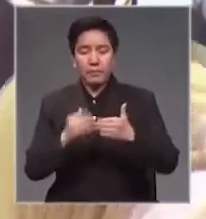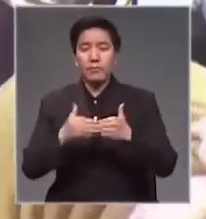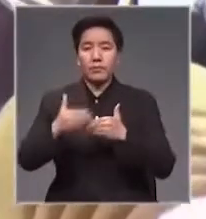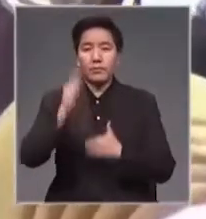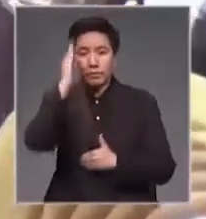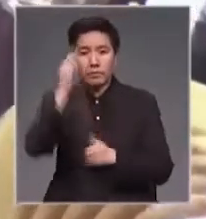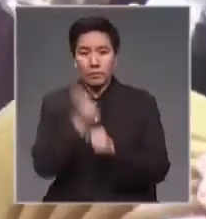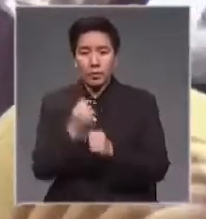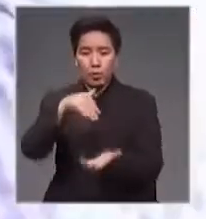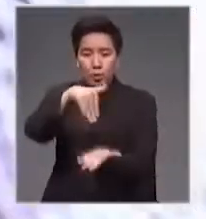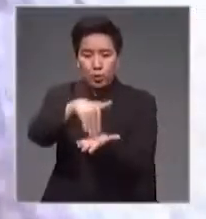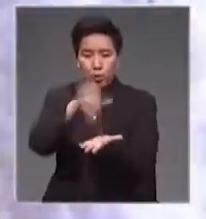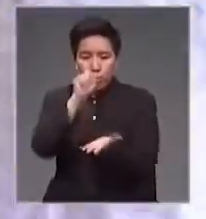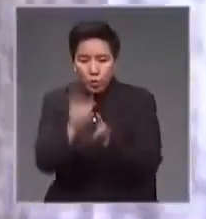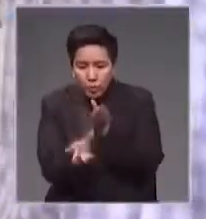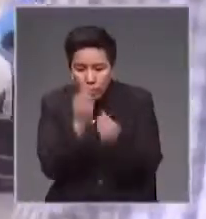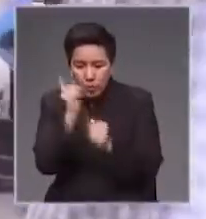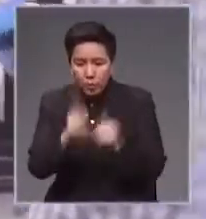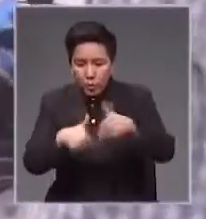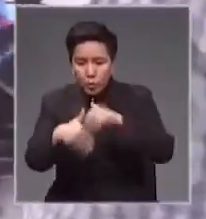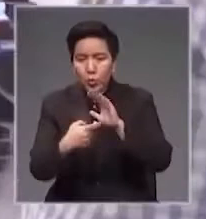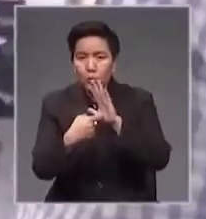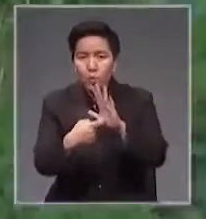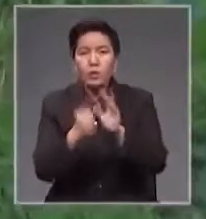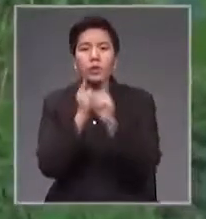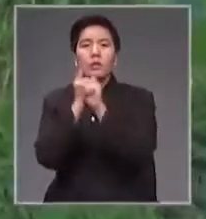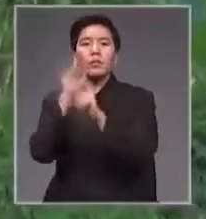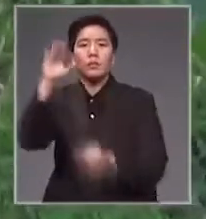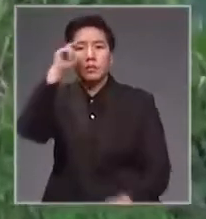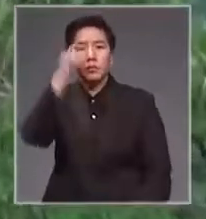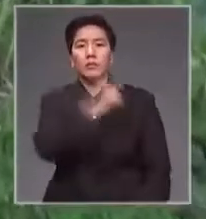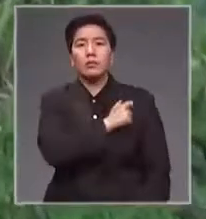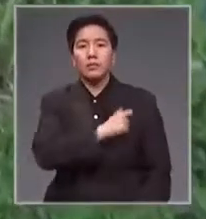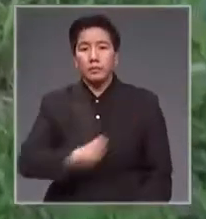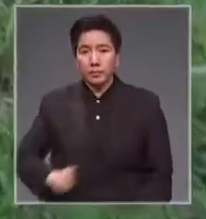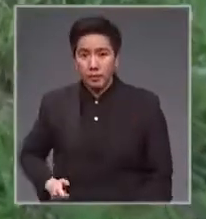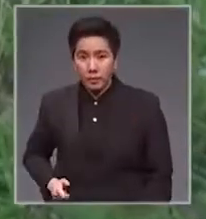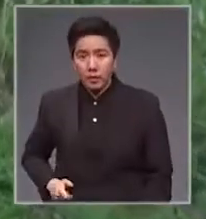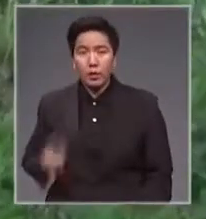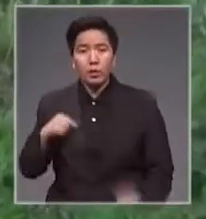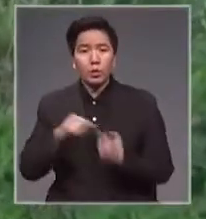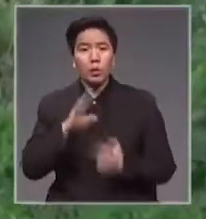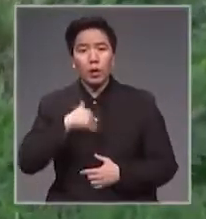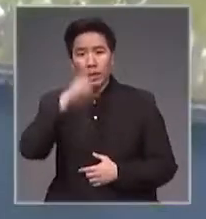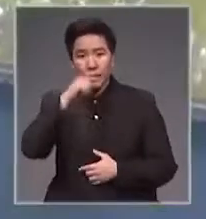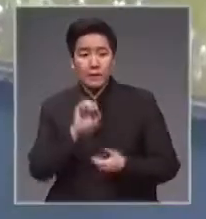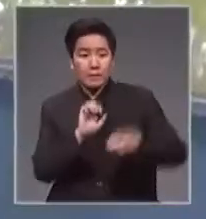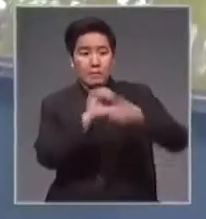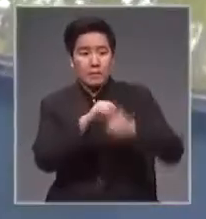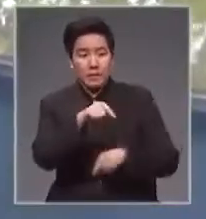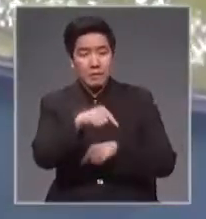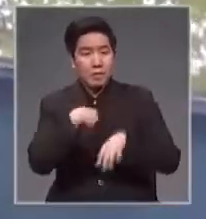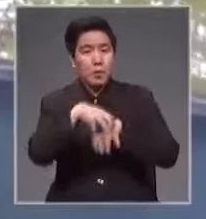ก่การสร้างศูนย์การเรียนรู้ชุมชนต้นแบบตามแนวหลักปรัชญาของเศรษฐกิจพอเพียงในประเทศที่ไทยมีความร่วมมือ